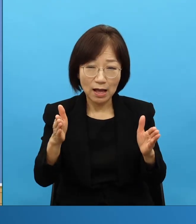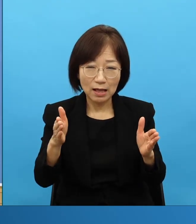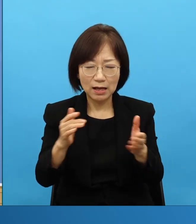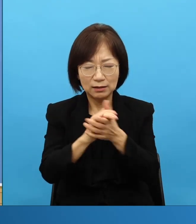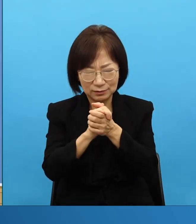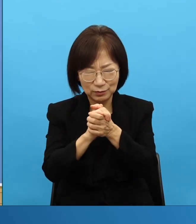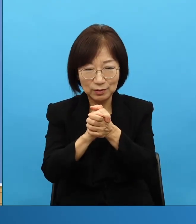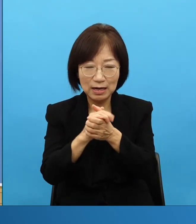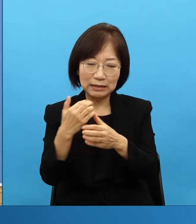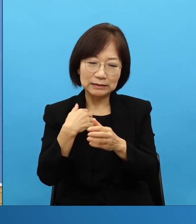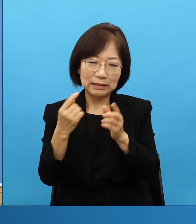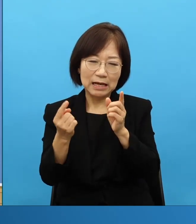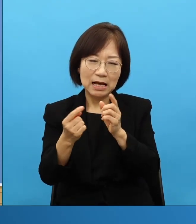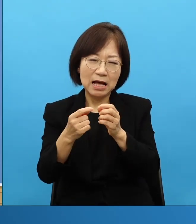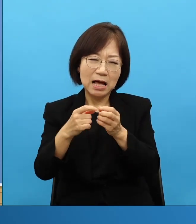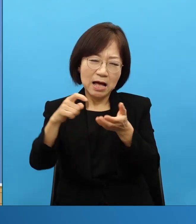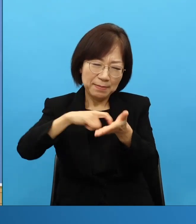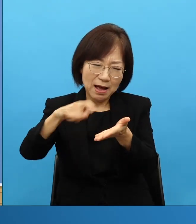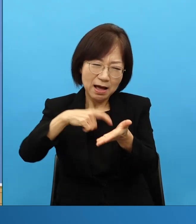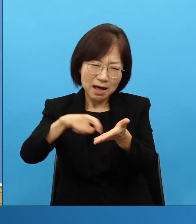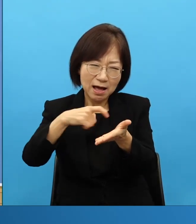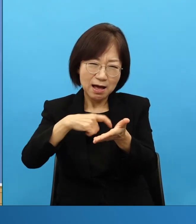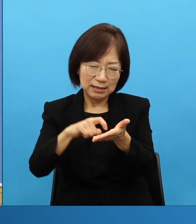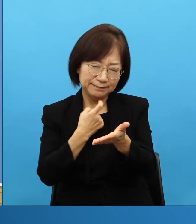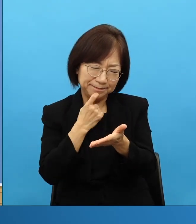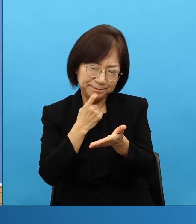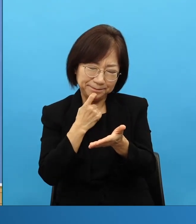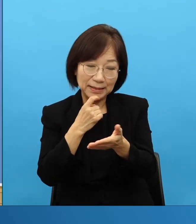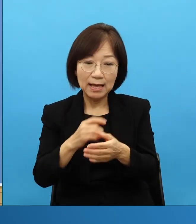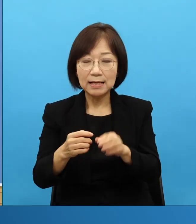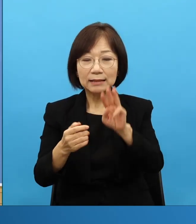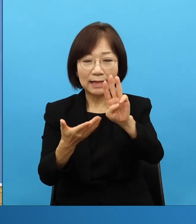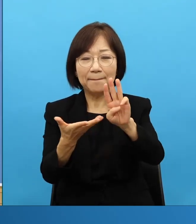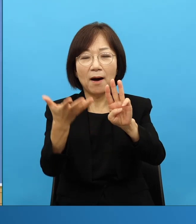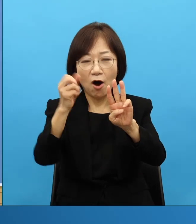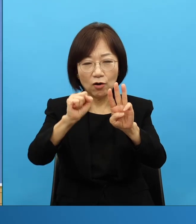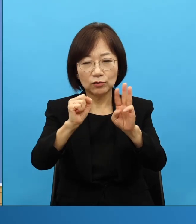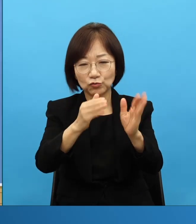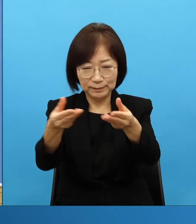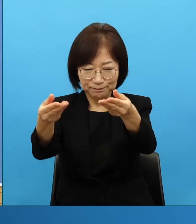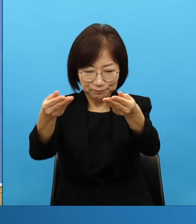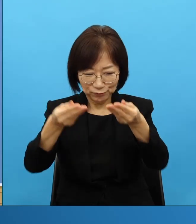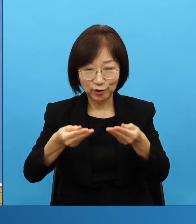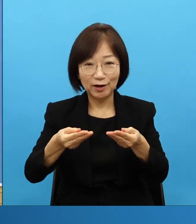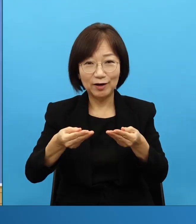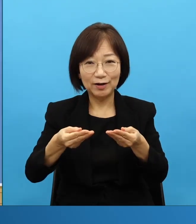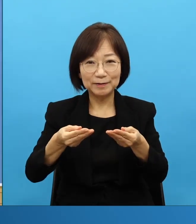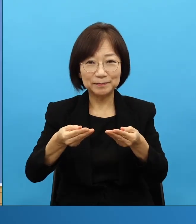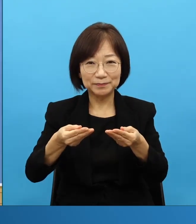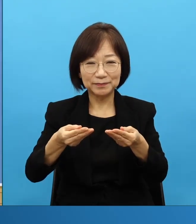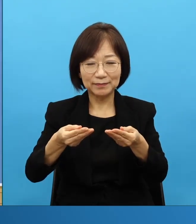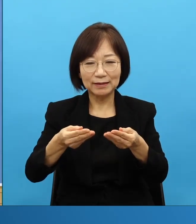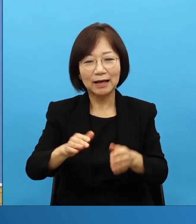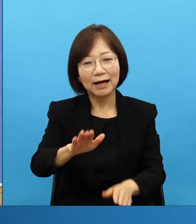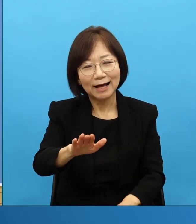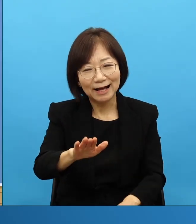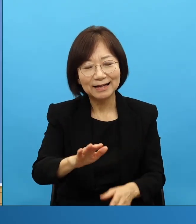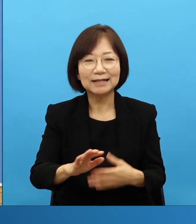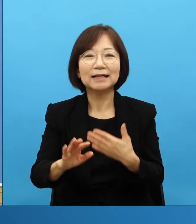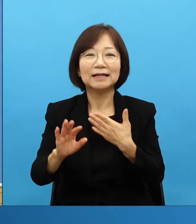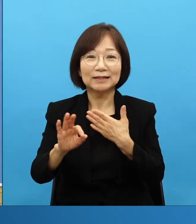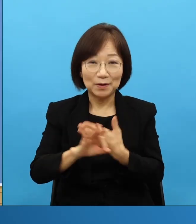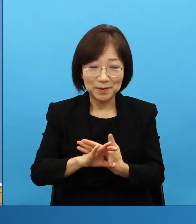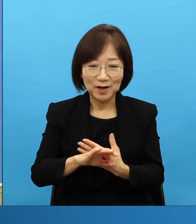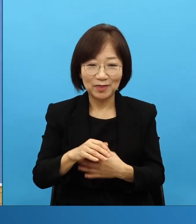알겠습니다. 감사합니다. 그럼 내가 목사님이 알아서 하라는 거야. 알아. 그러면은 1억은 237하고 2억은